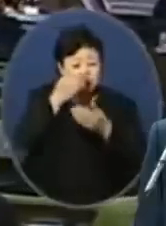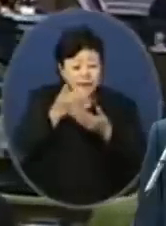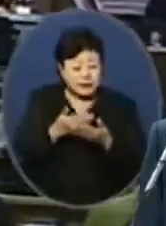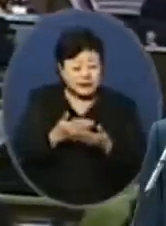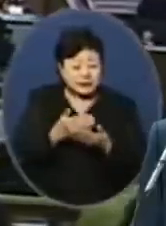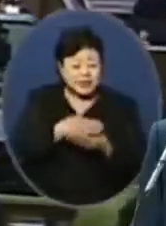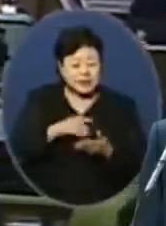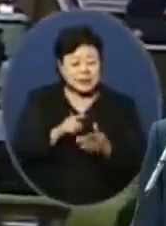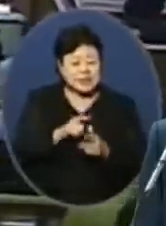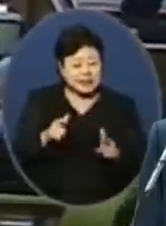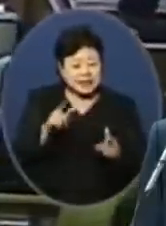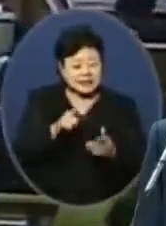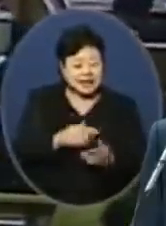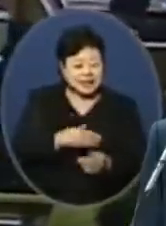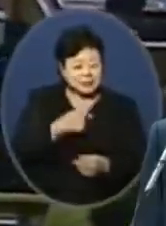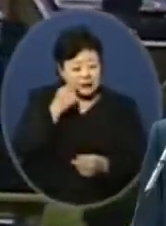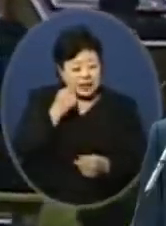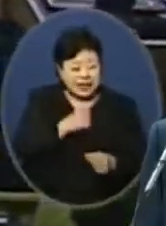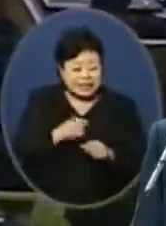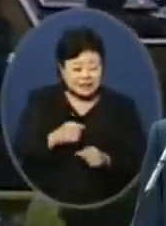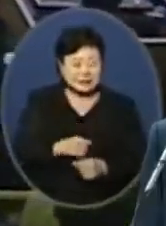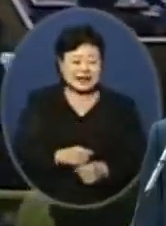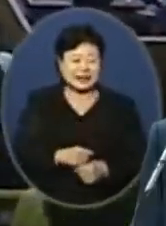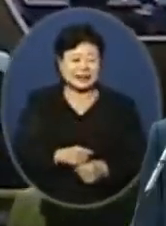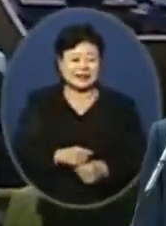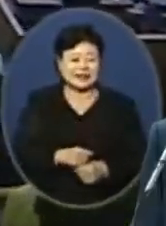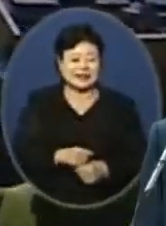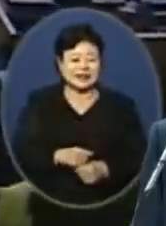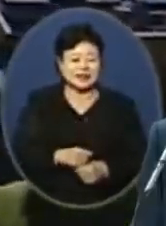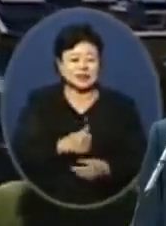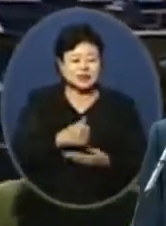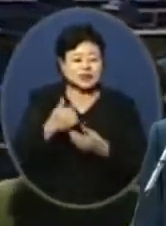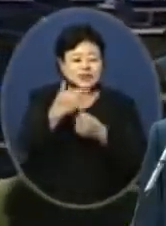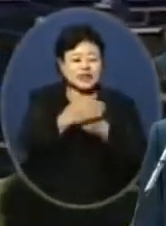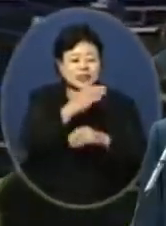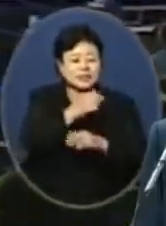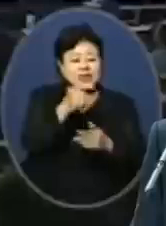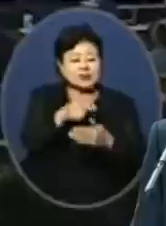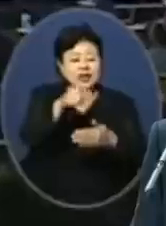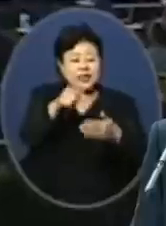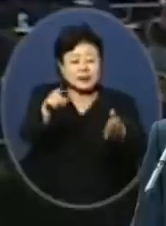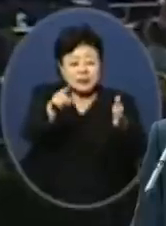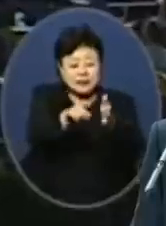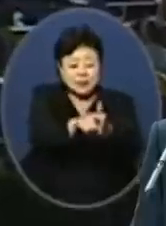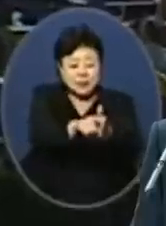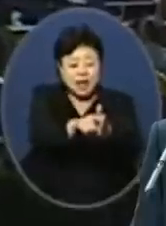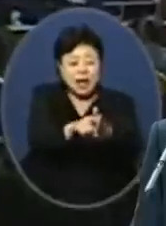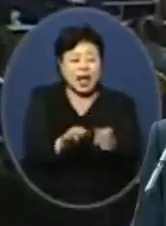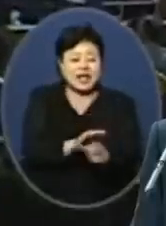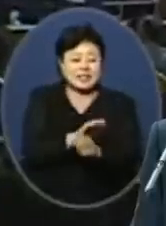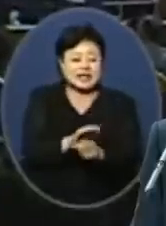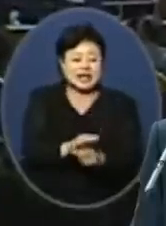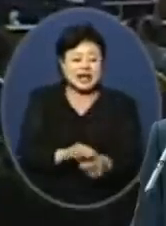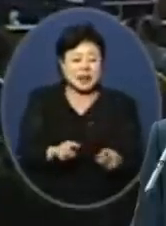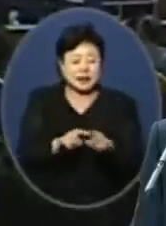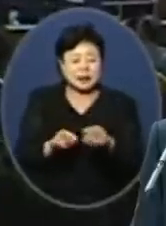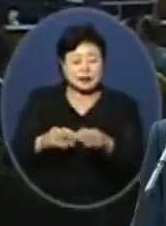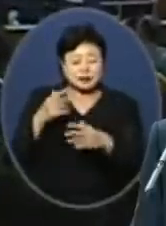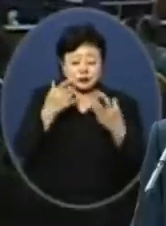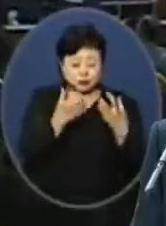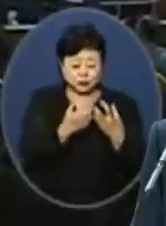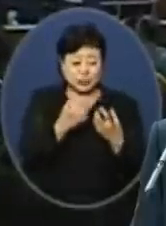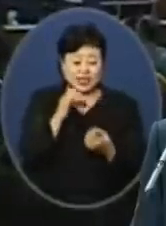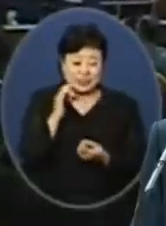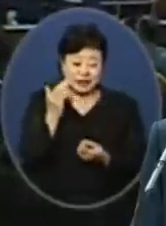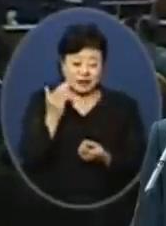것은 내가 믿지 아니할 때 알지 못하고 행하는 것이라. 우리 주의 은혜가 그리스도 예수 안에 있는 믿음과 사랑과 함께 넘치도록